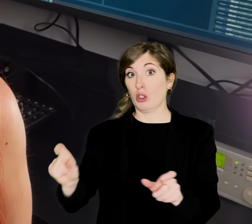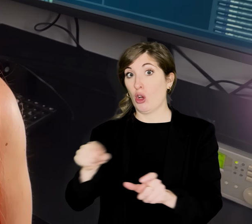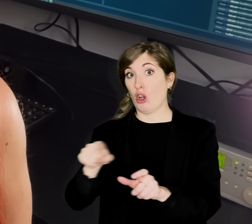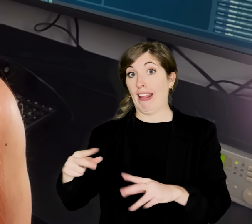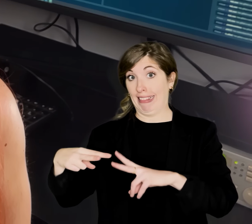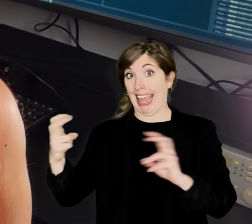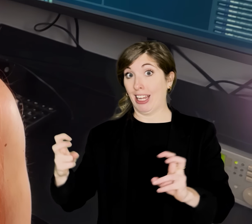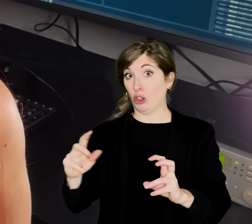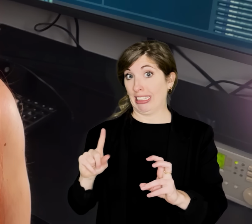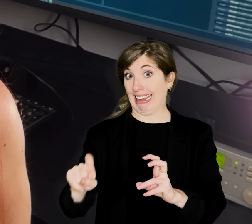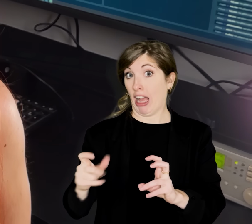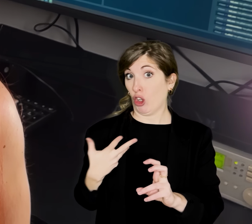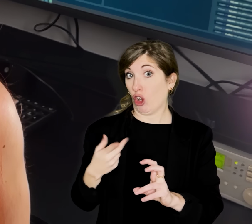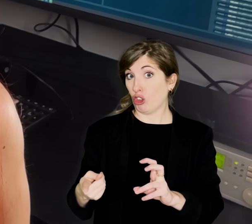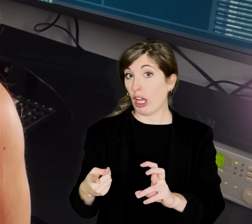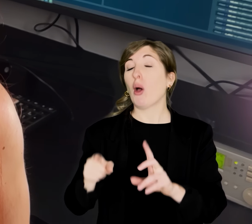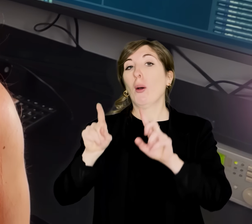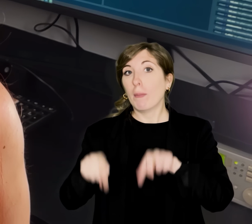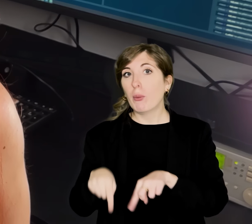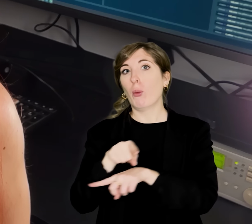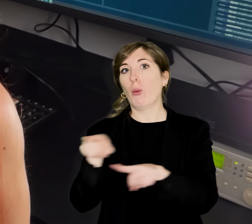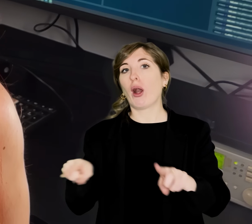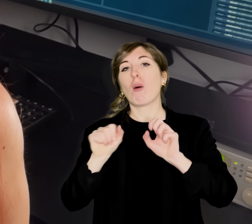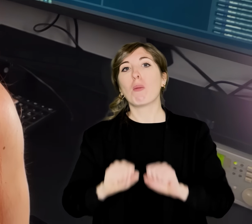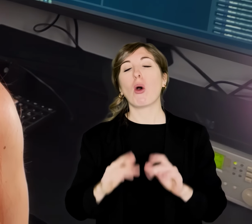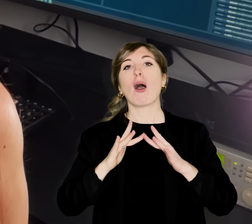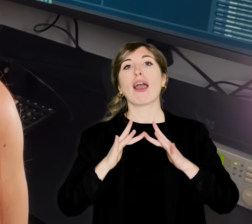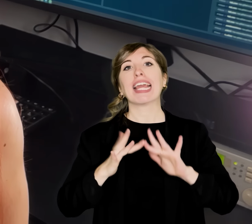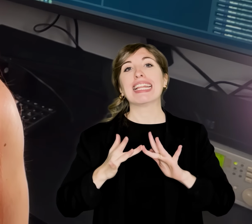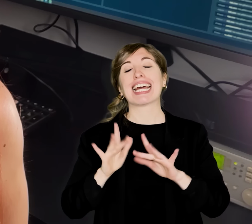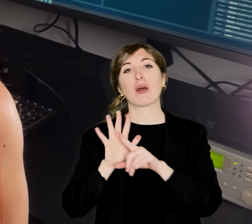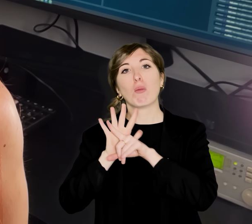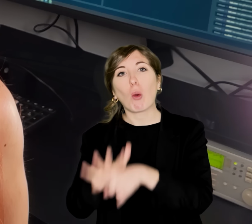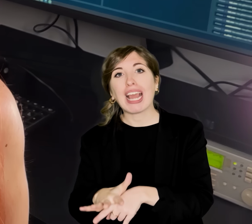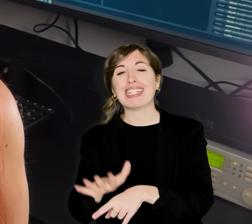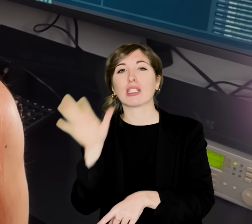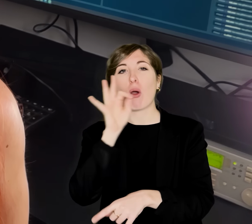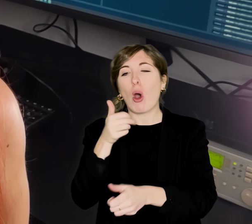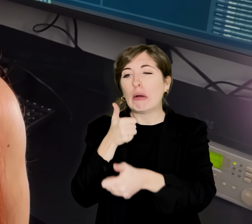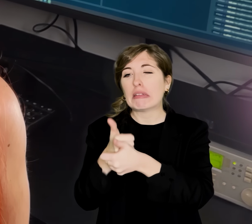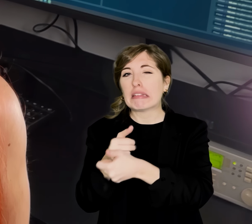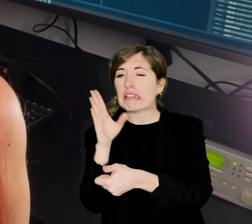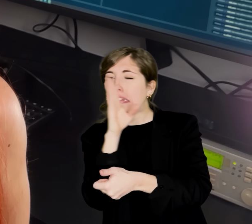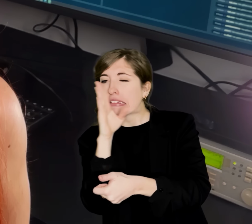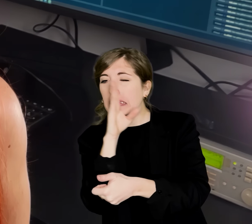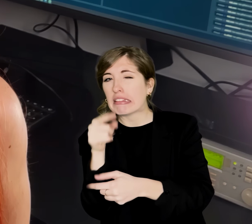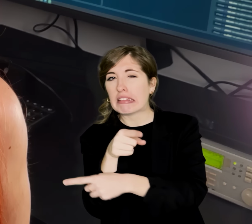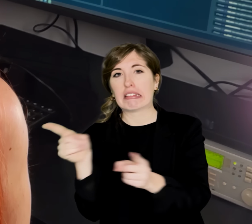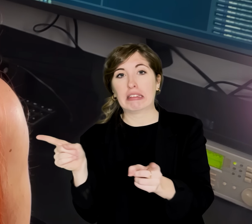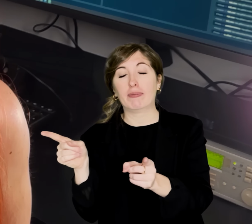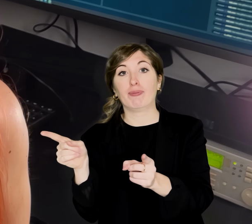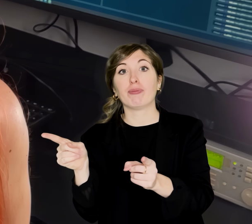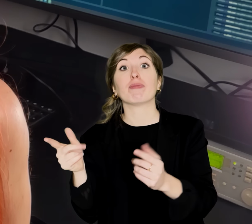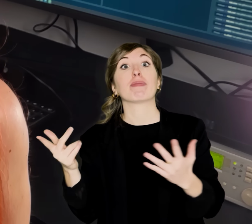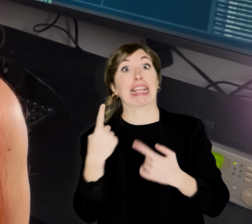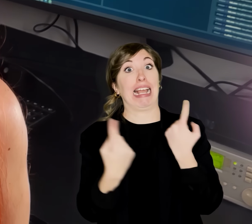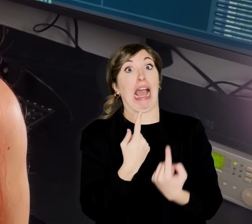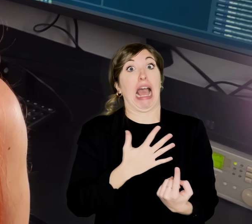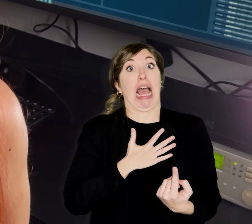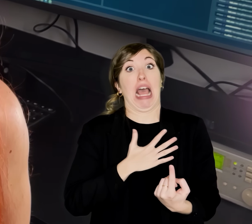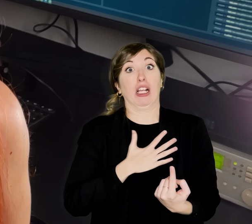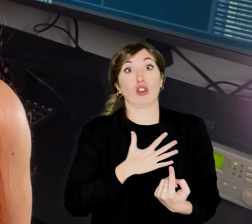un cancro possono essere vittime di cyber bullismo e atti persecutori nel mio caso i miei stalker sono arrivati a